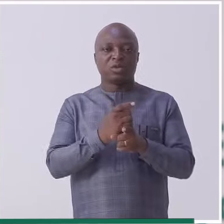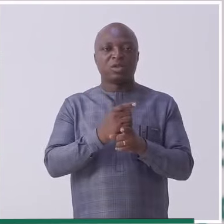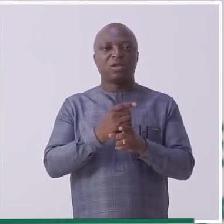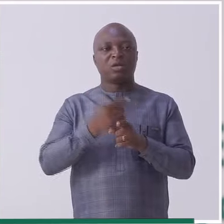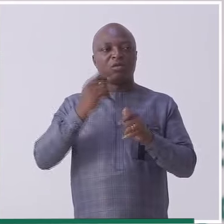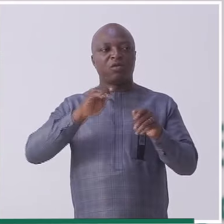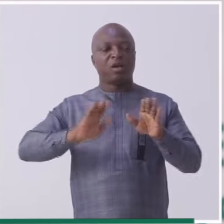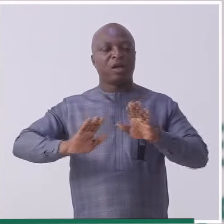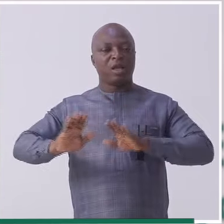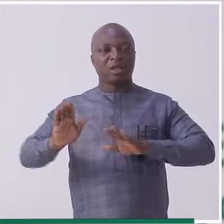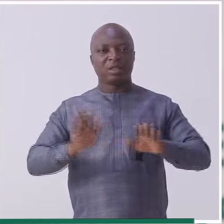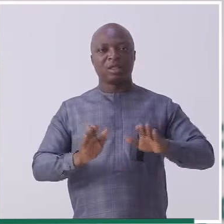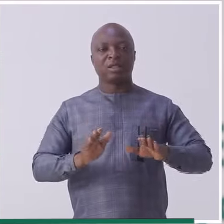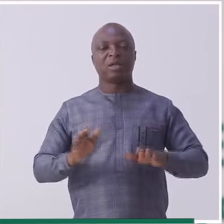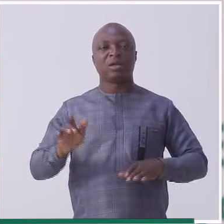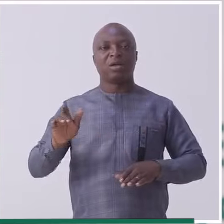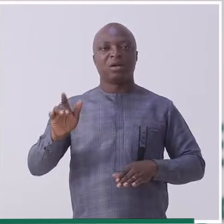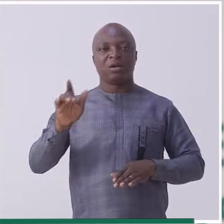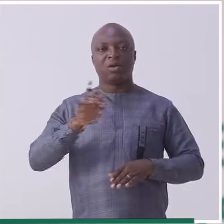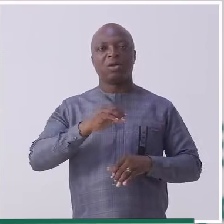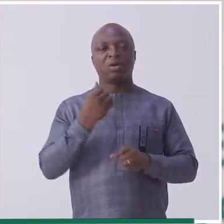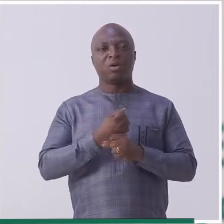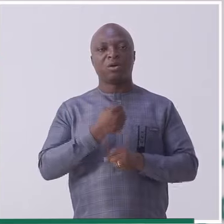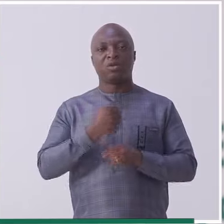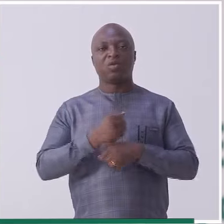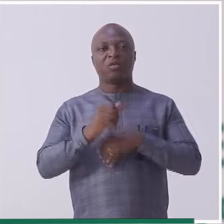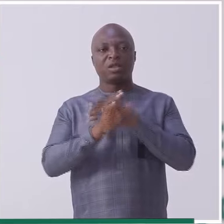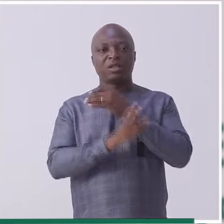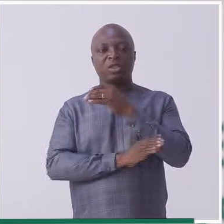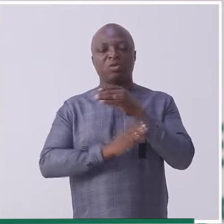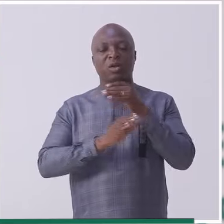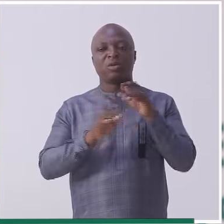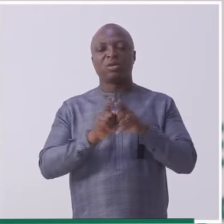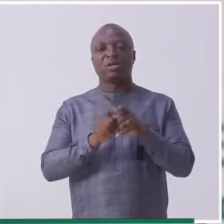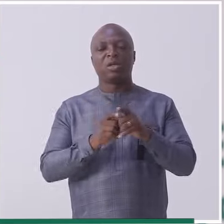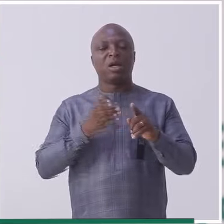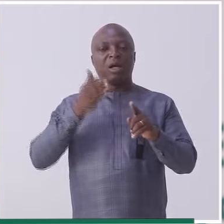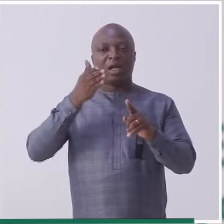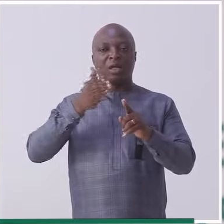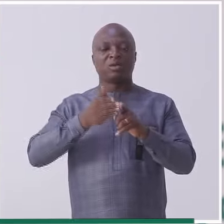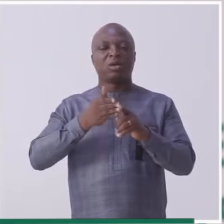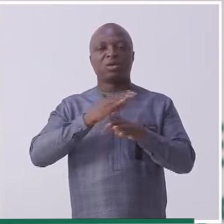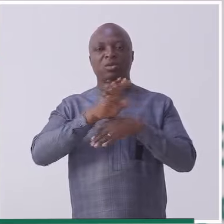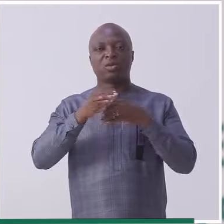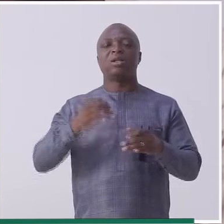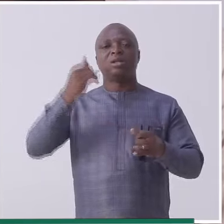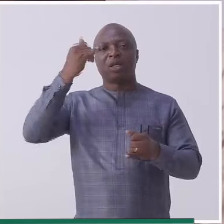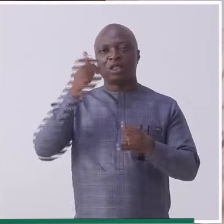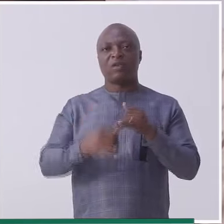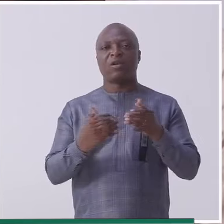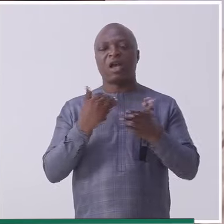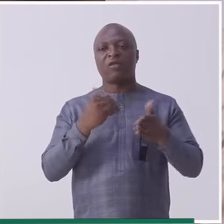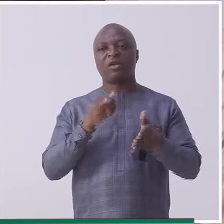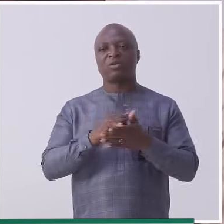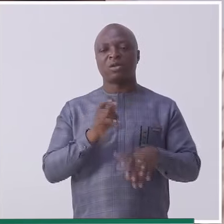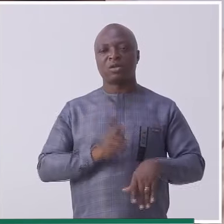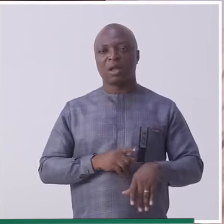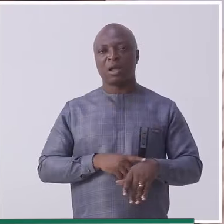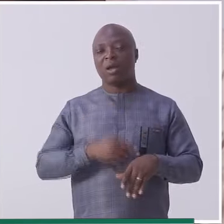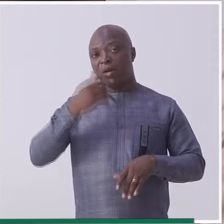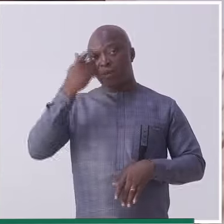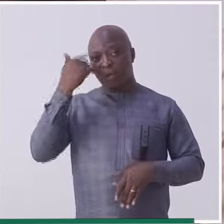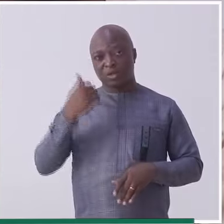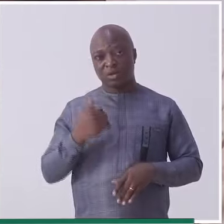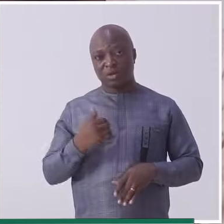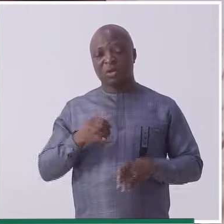pouvoir exercer leur devoir citoyen qui est à la fois un droit dans les meilleures conditions. Déjà, il y a